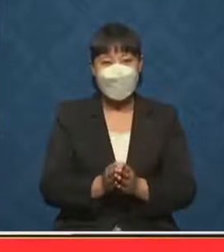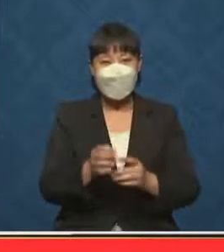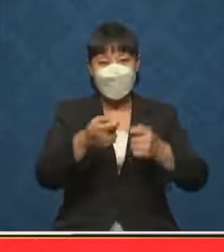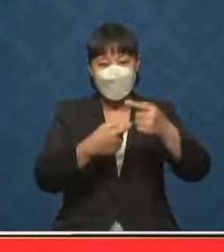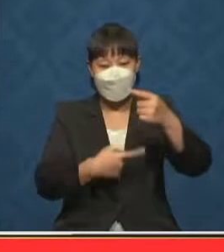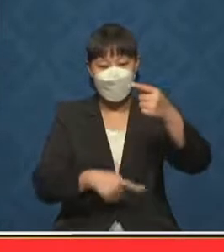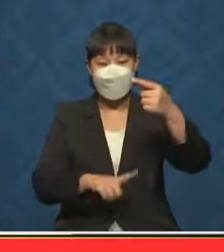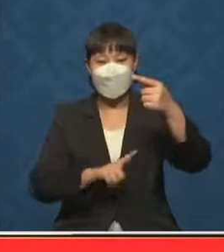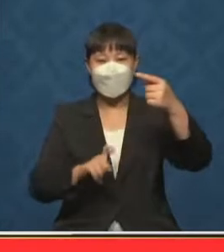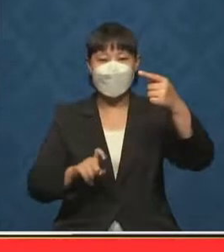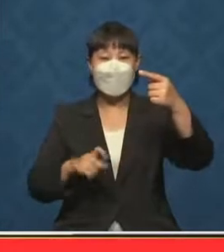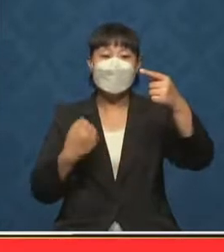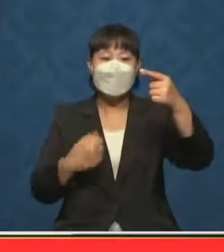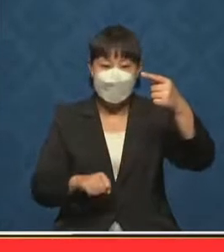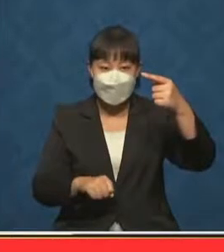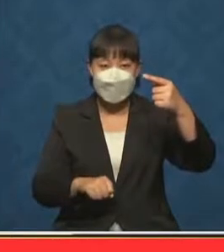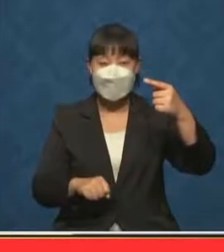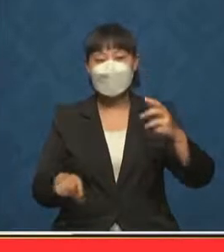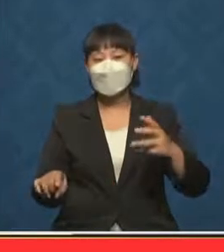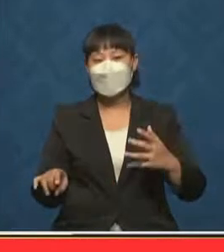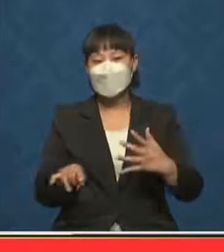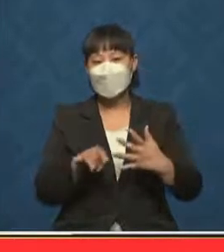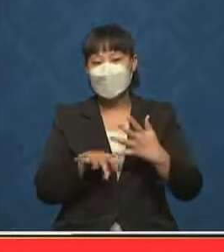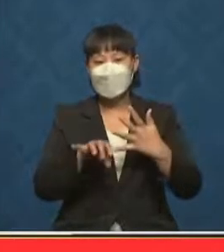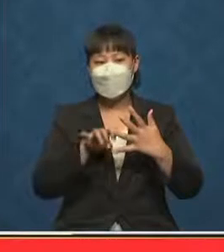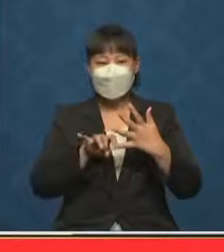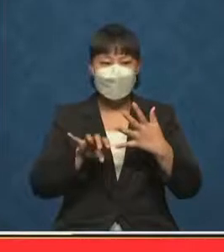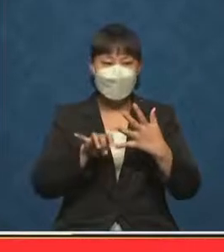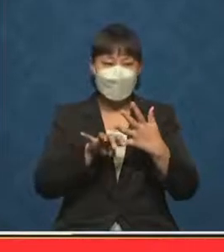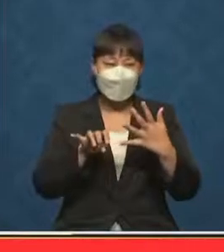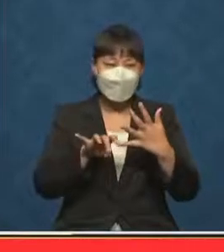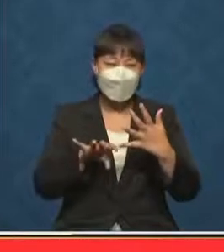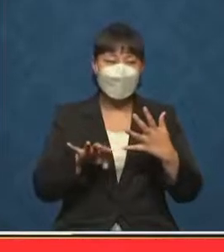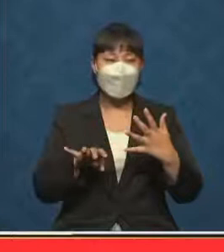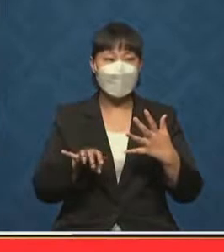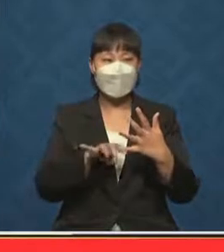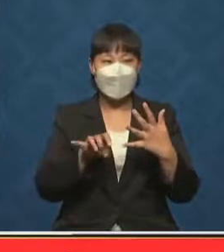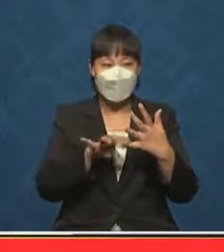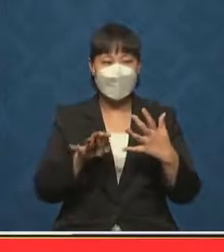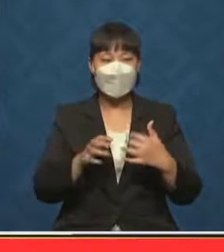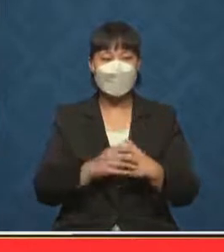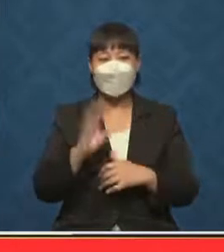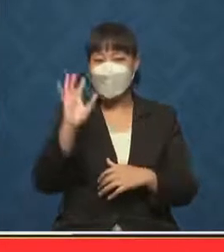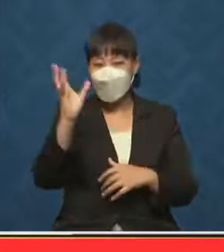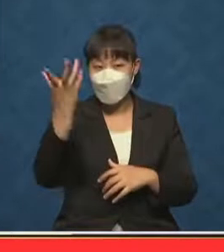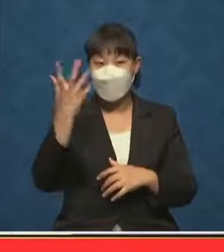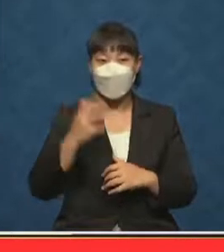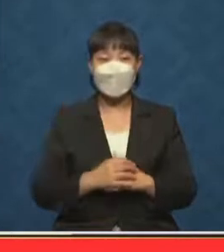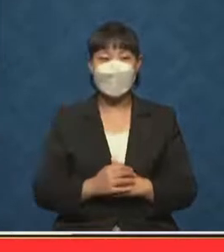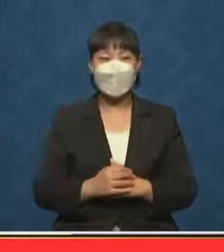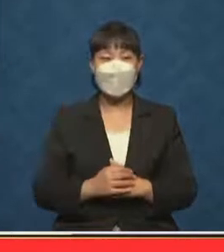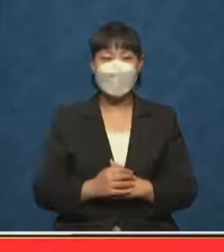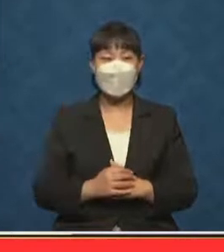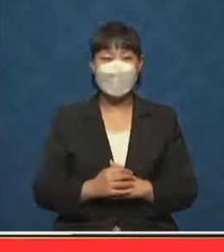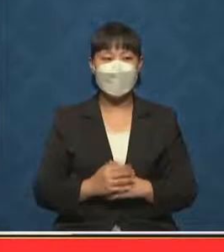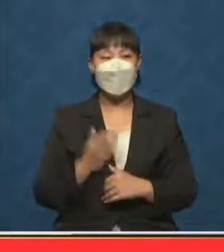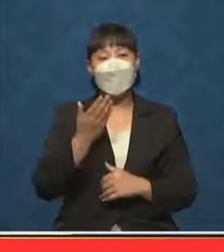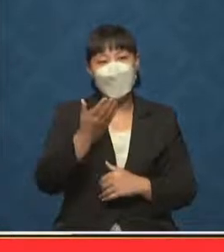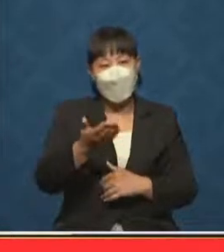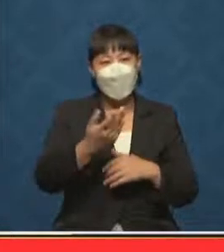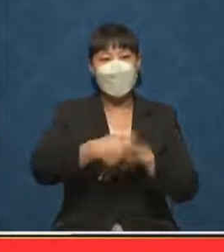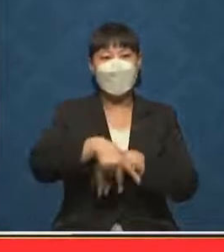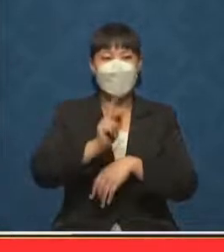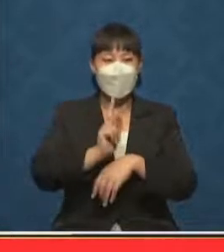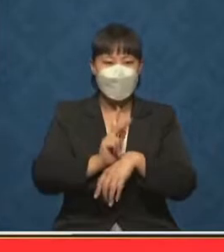กขอแตไปครับเพรธรมธานใเวลาพูด 10 นาทีขอแย่ธรรมธานว่า